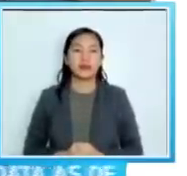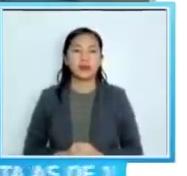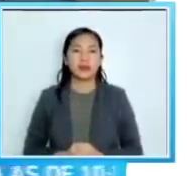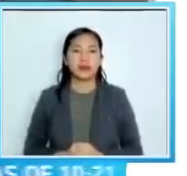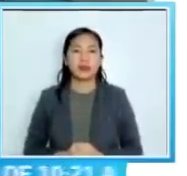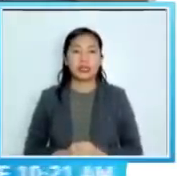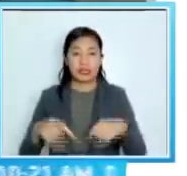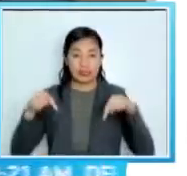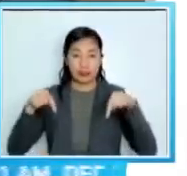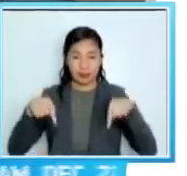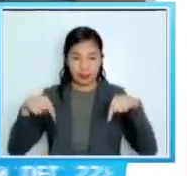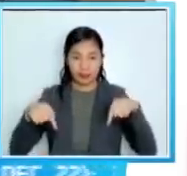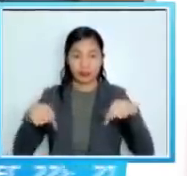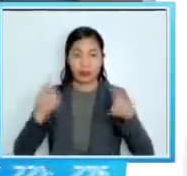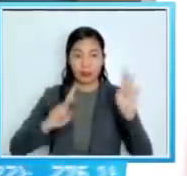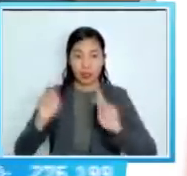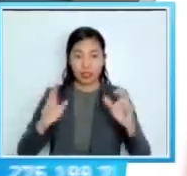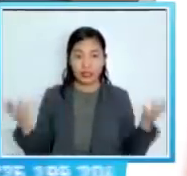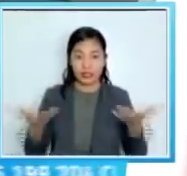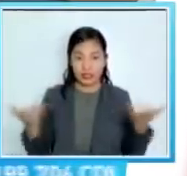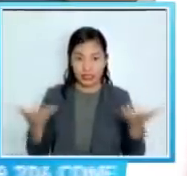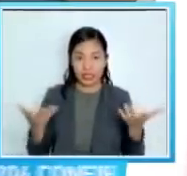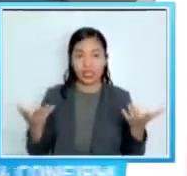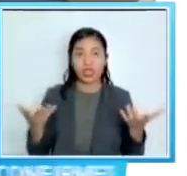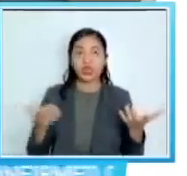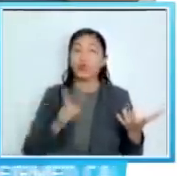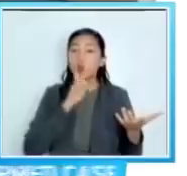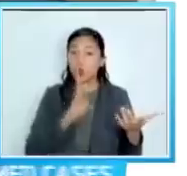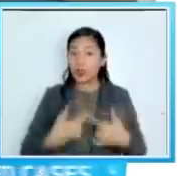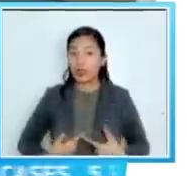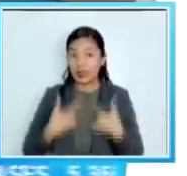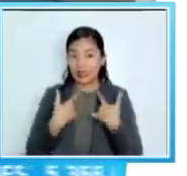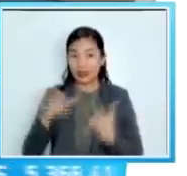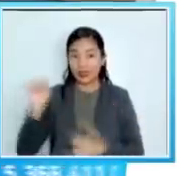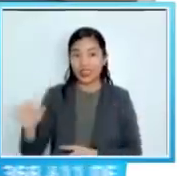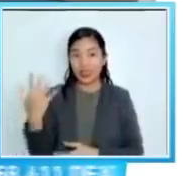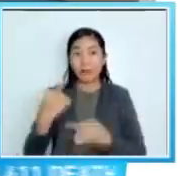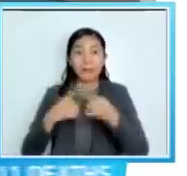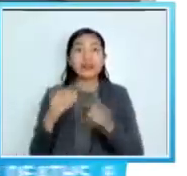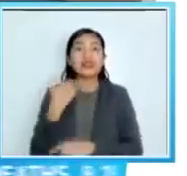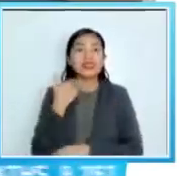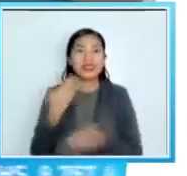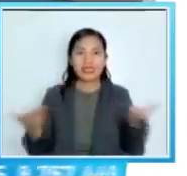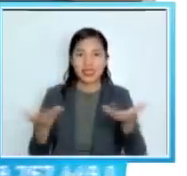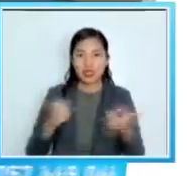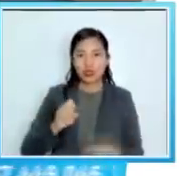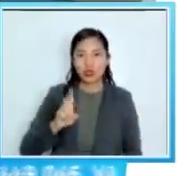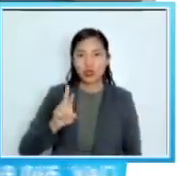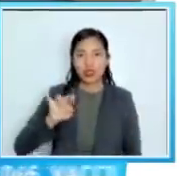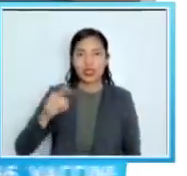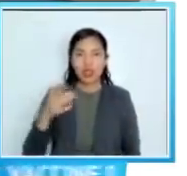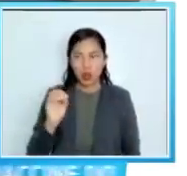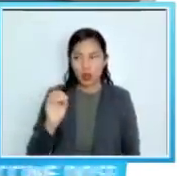Siargao na na-stuck dito sa Surigao, eh walang-wala rin naman talaga sila dito ngayon. At ang problema, hindi nila makontak yung